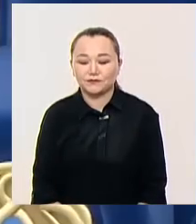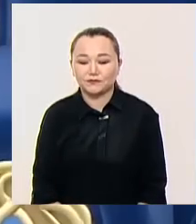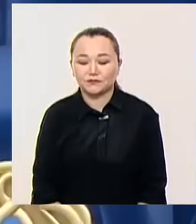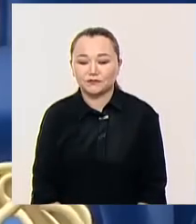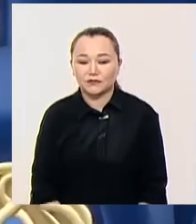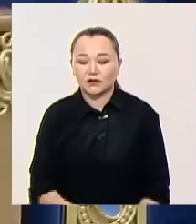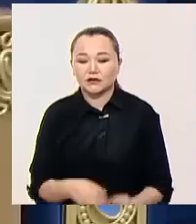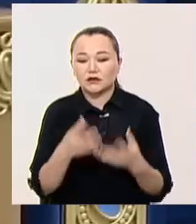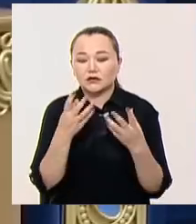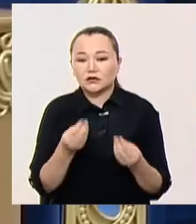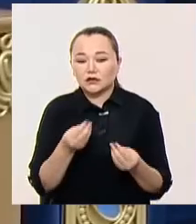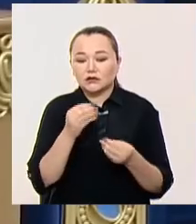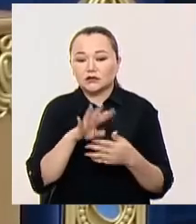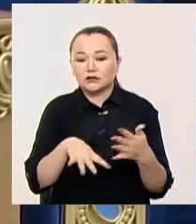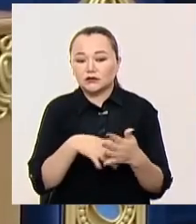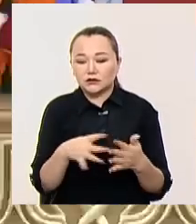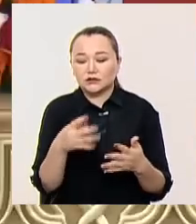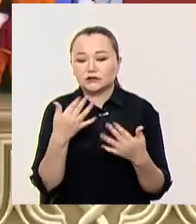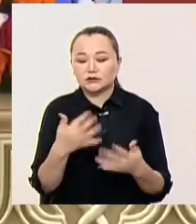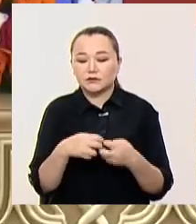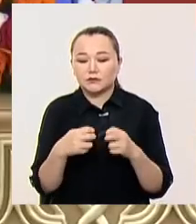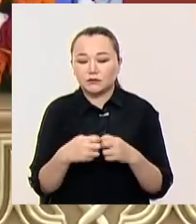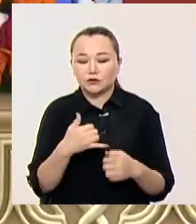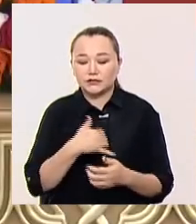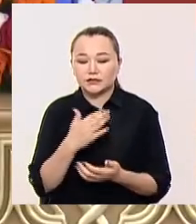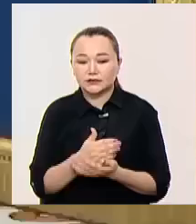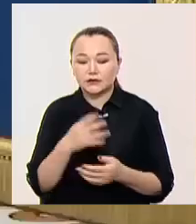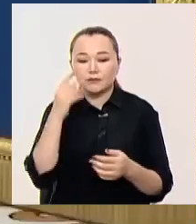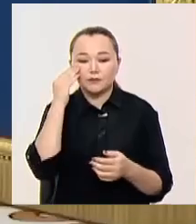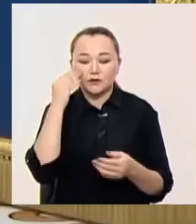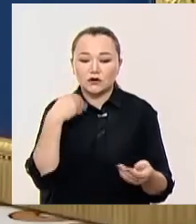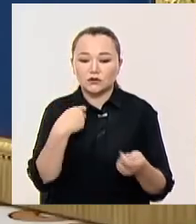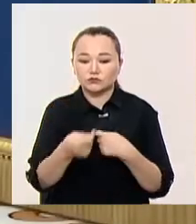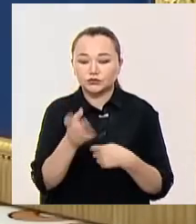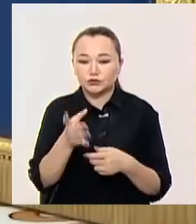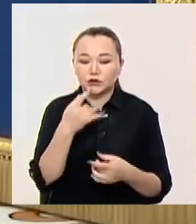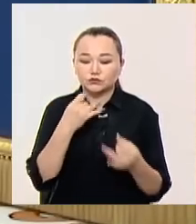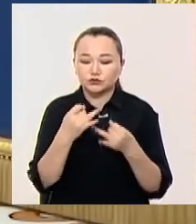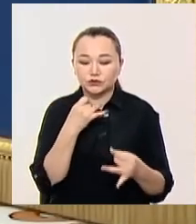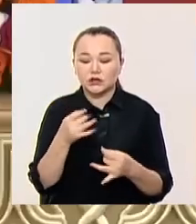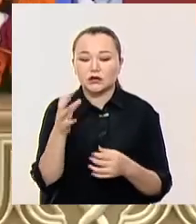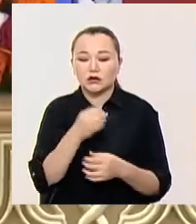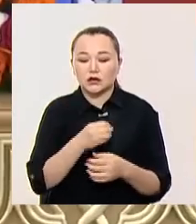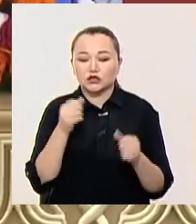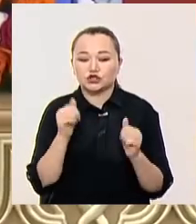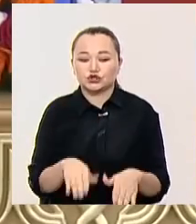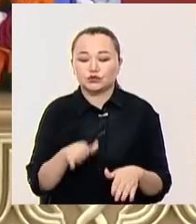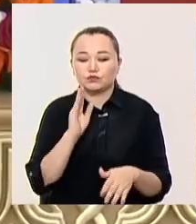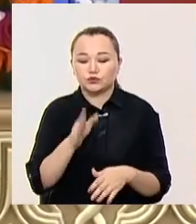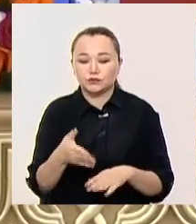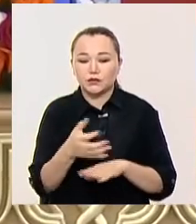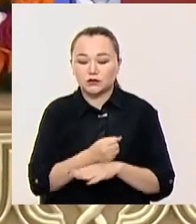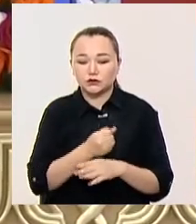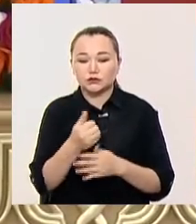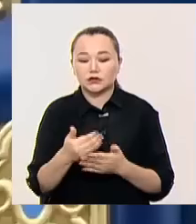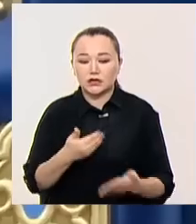Күн тәртібімізде бірқатар мәселелер бар. Бүгін пікір алмасамыз, уағдаластыққа қол жеткіземіз. Алдында